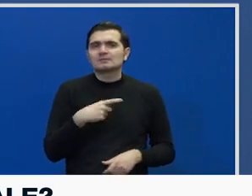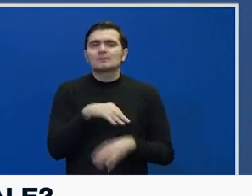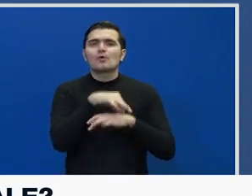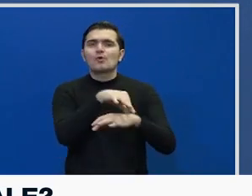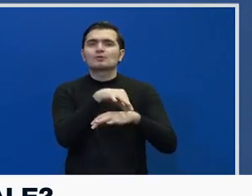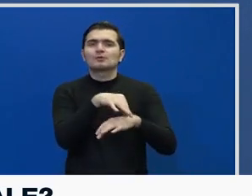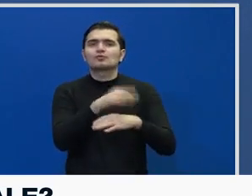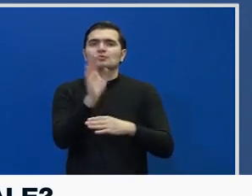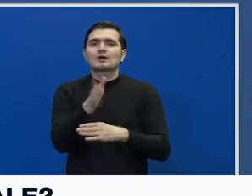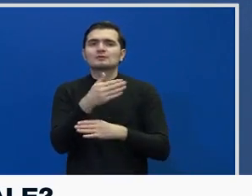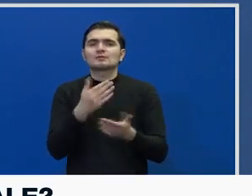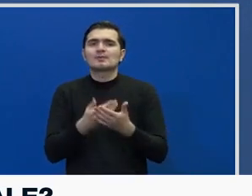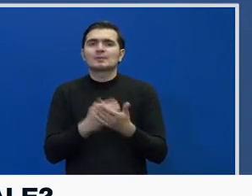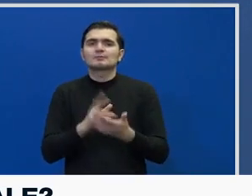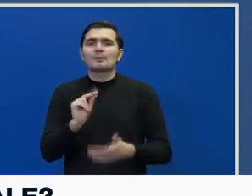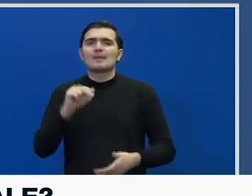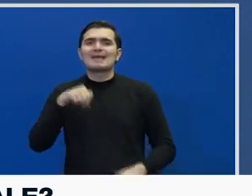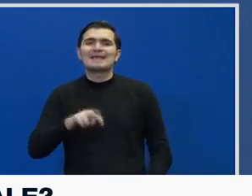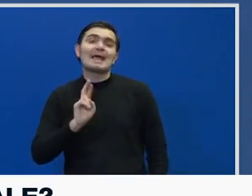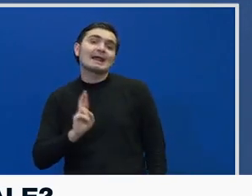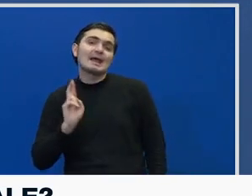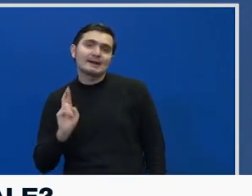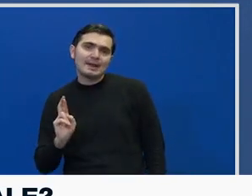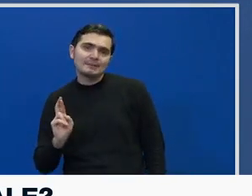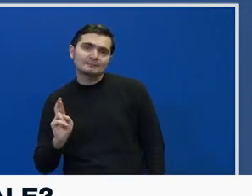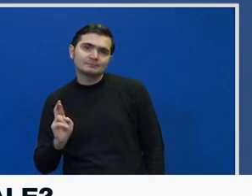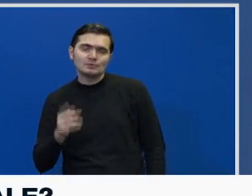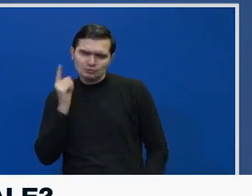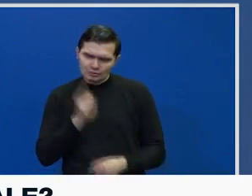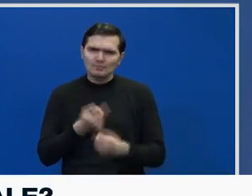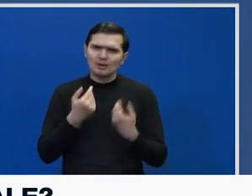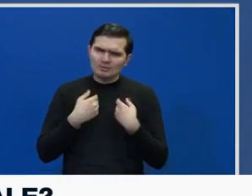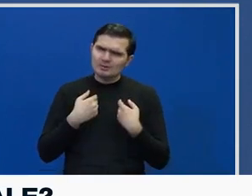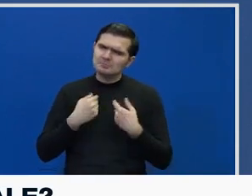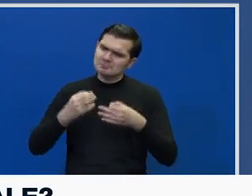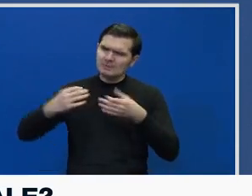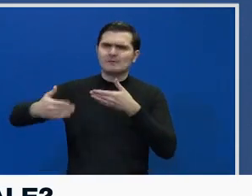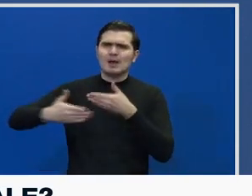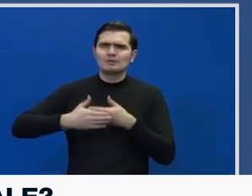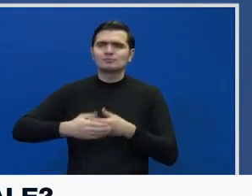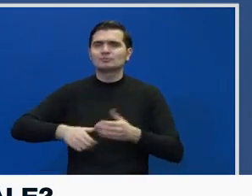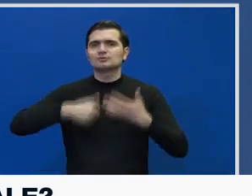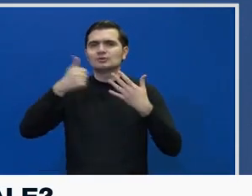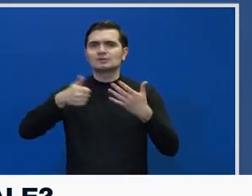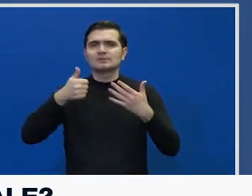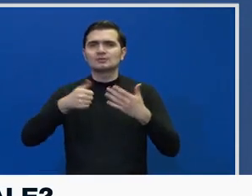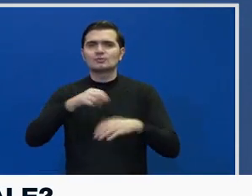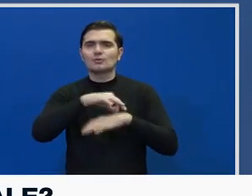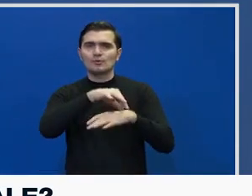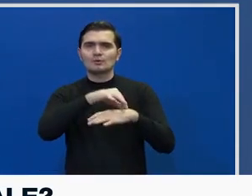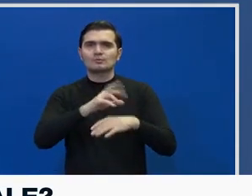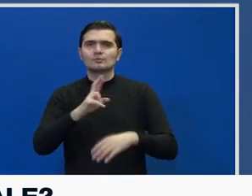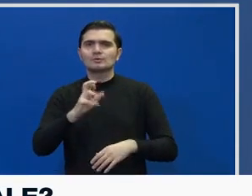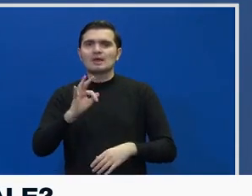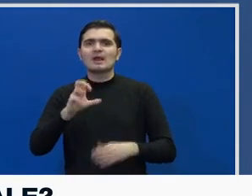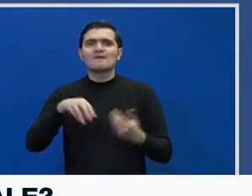coordonatorul național al Planului Național de Redresare și Reziliență și trebuie să fim alături de cei 16 coordonatori de reformă